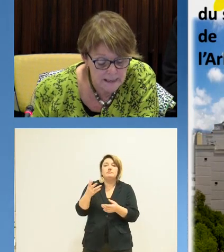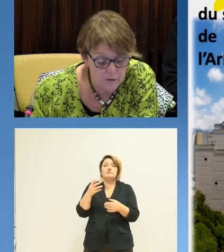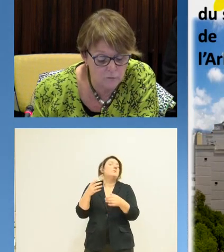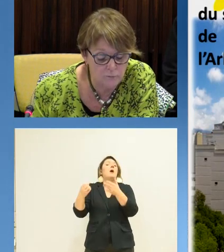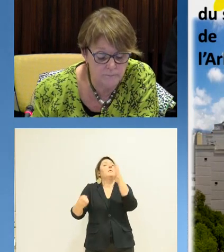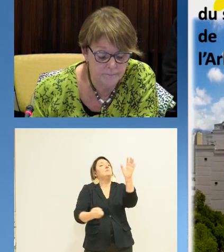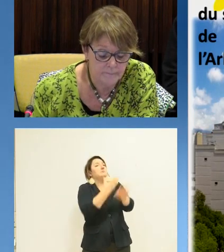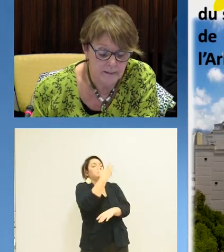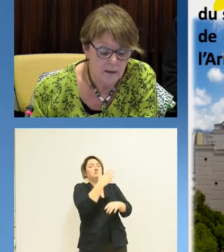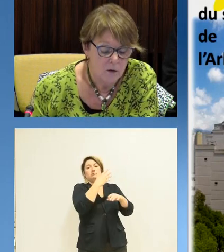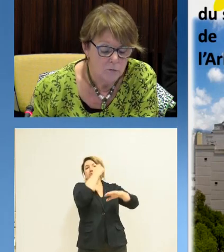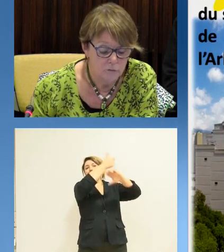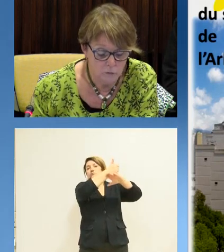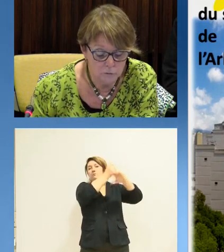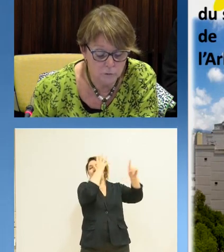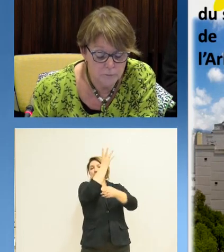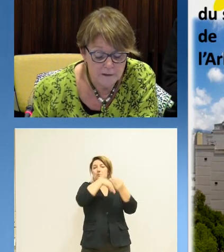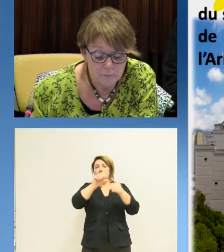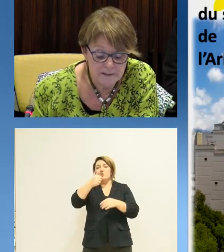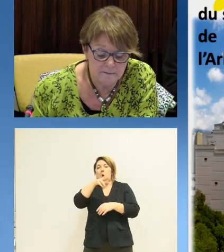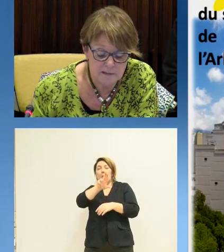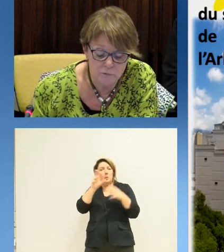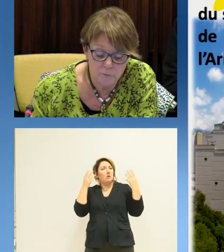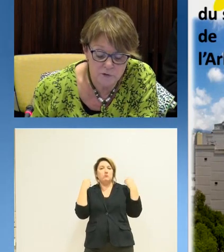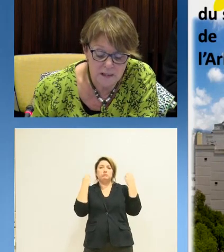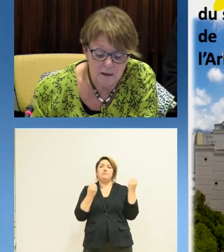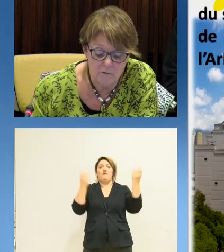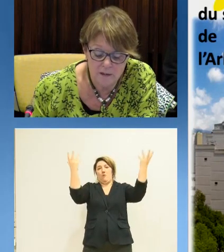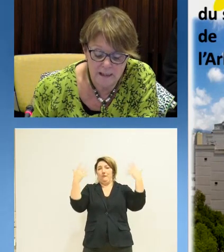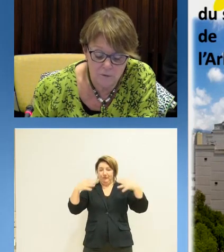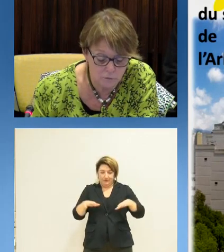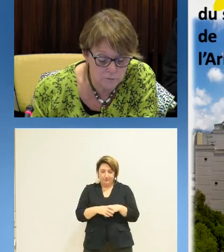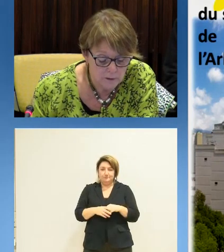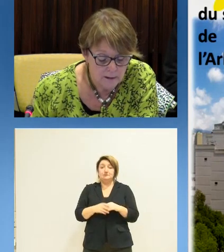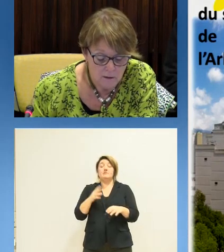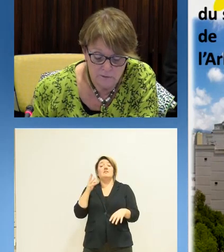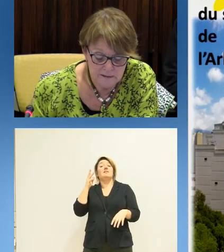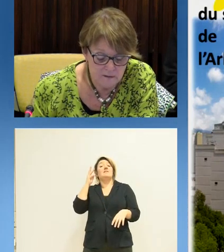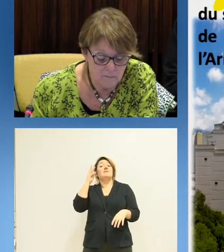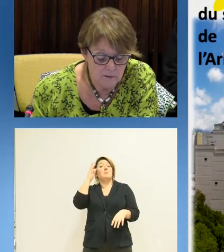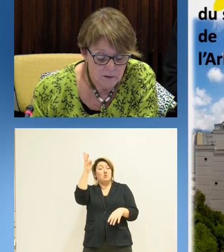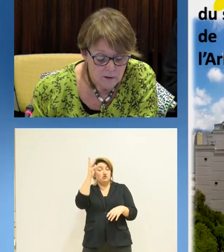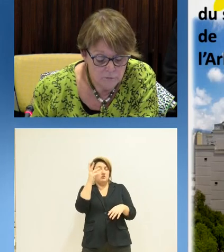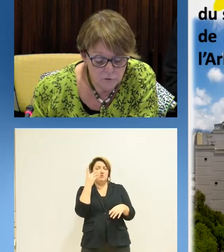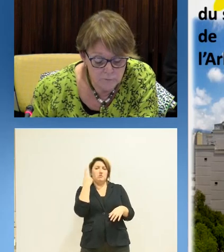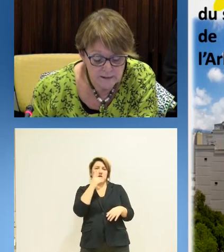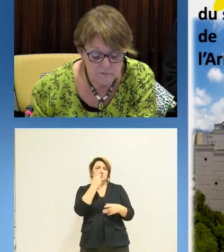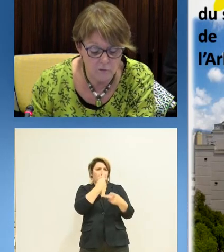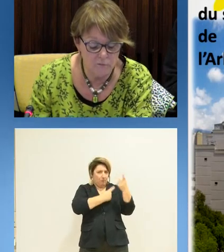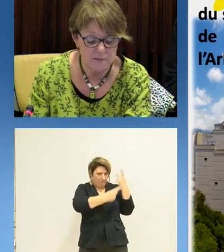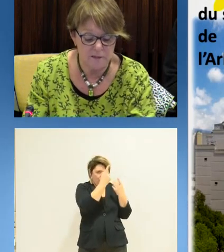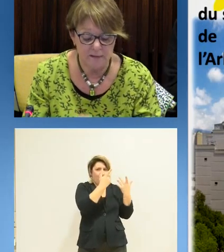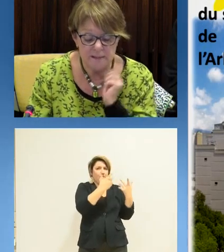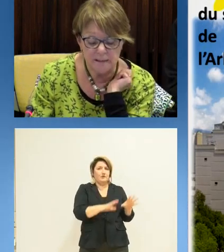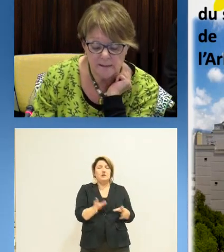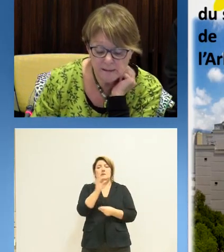est alors eu une rencontre publique de présentation du projet envoyé à l'anru en décembre une communication